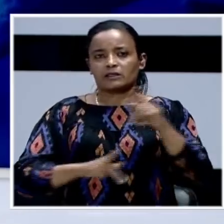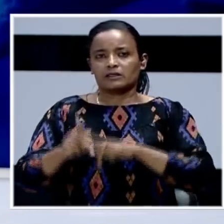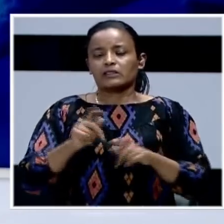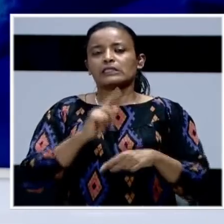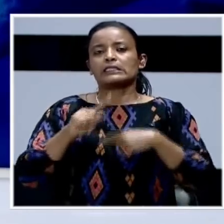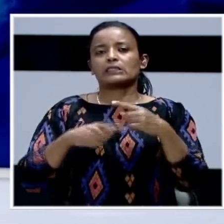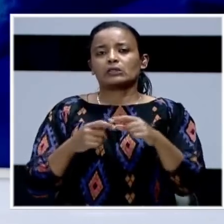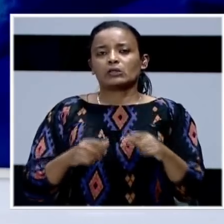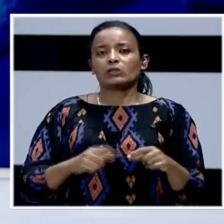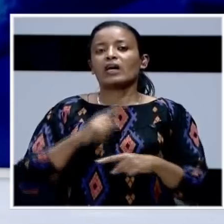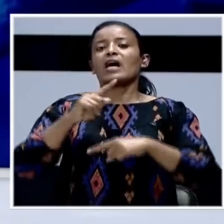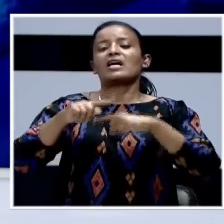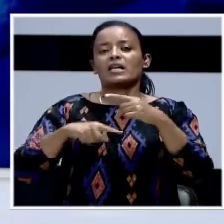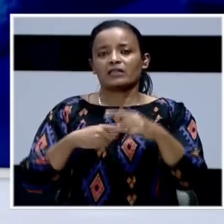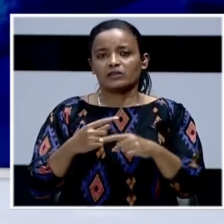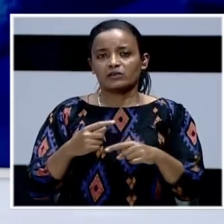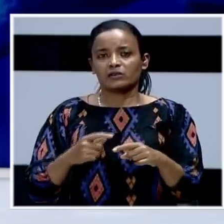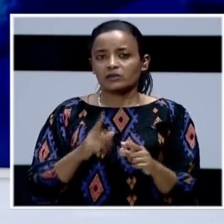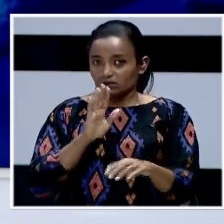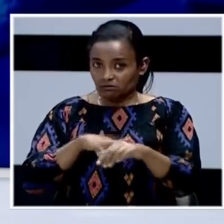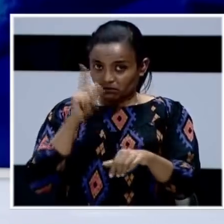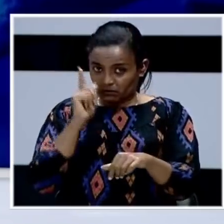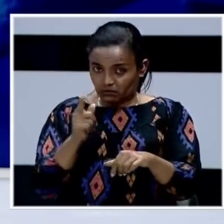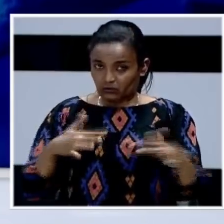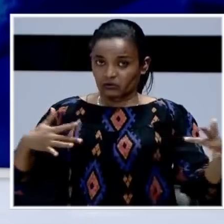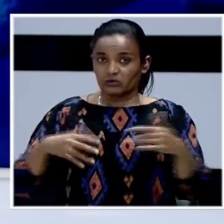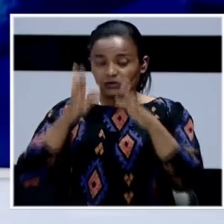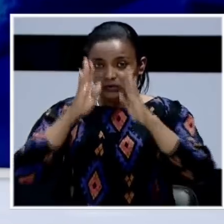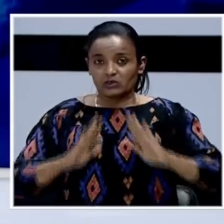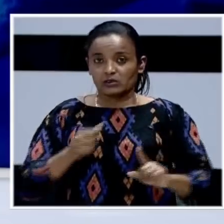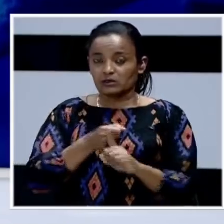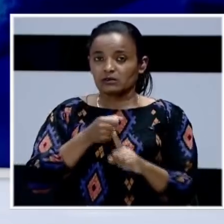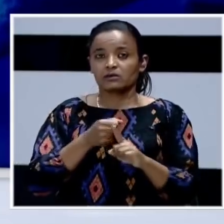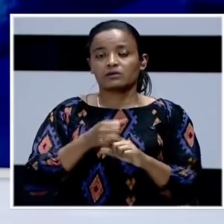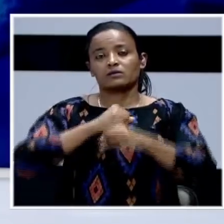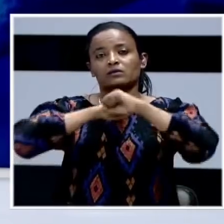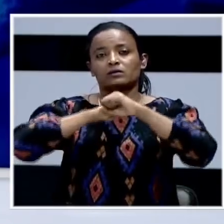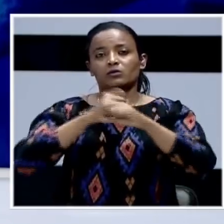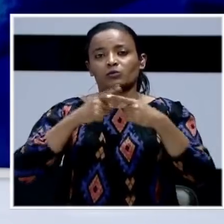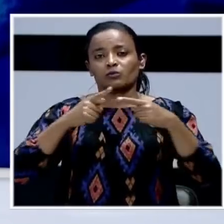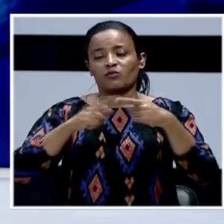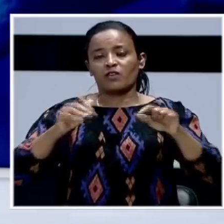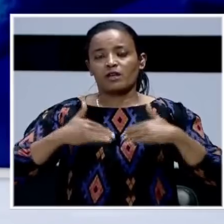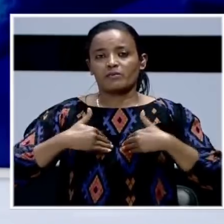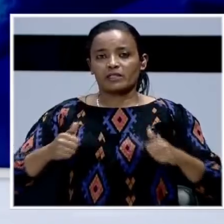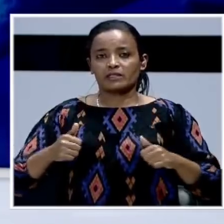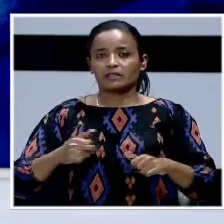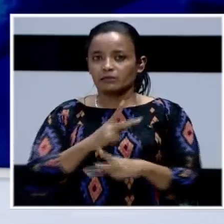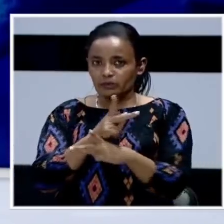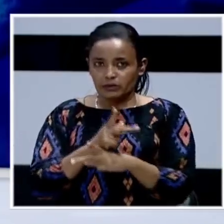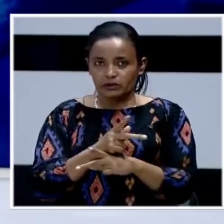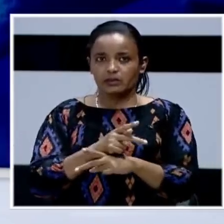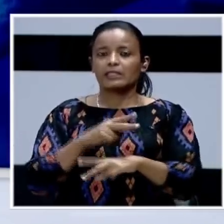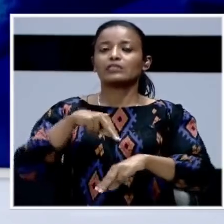خطلو زلو هندود اكايدان ما ودوات كويناتن بسلامو غالسي نممكات بفلاي مناسي تقراي بتتنقق دو